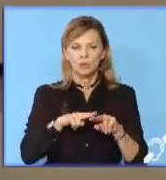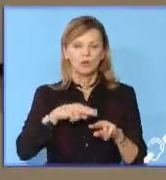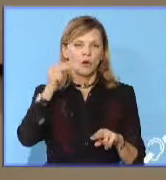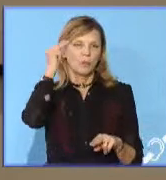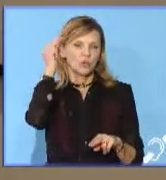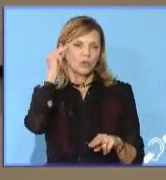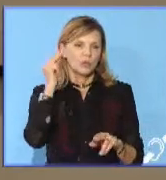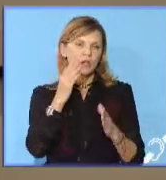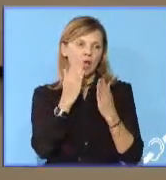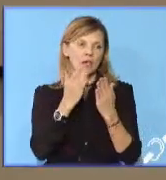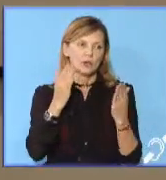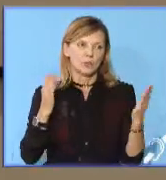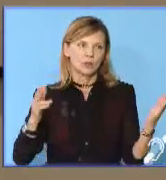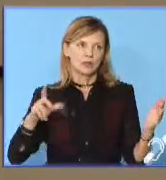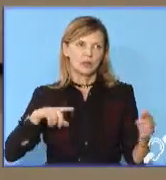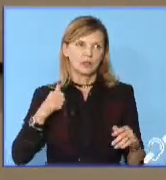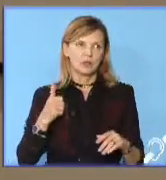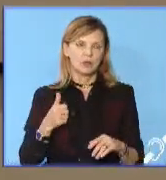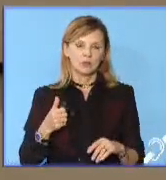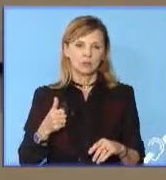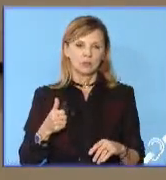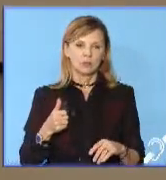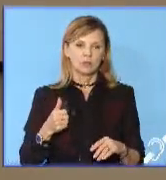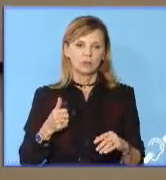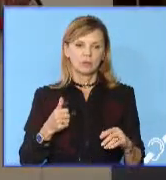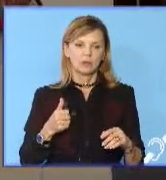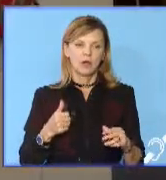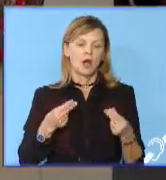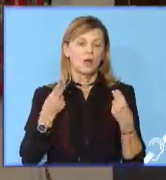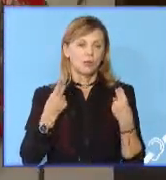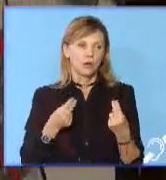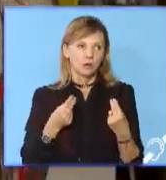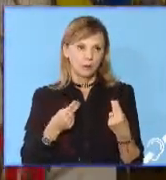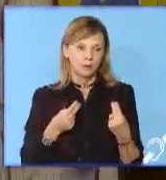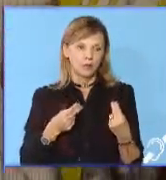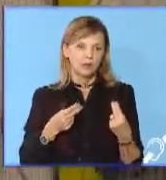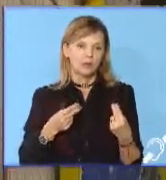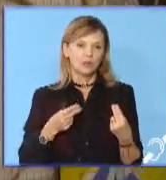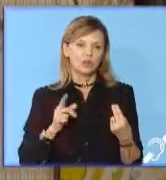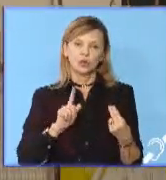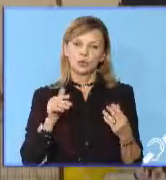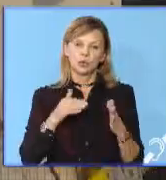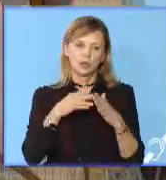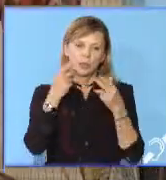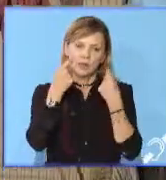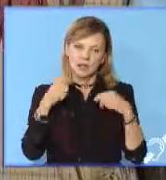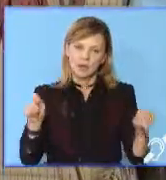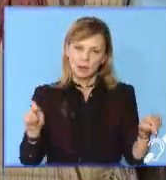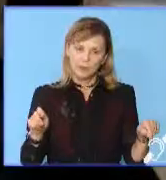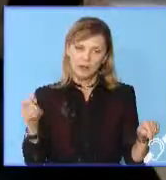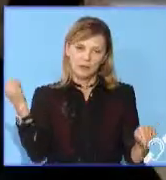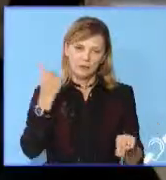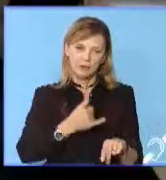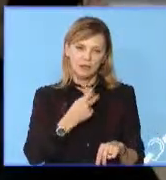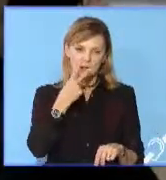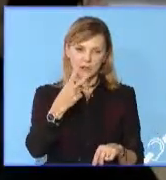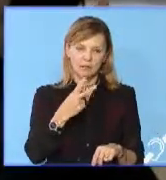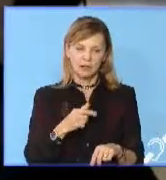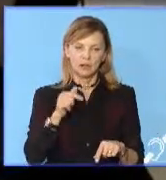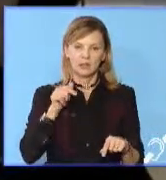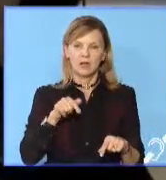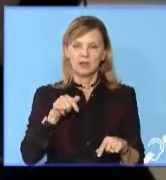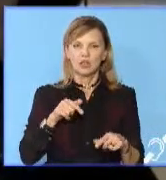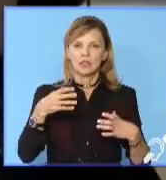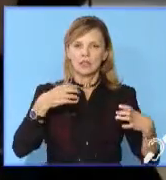expozițiile NAG sunt expoziții de înaltă ținută artistică și e păcat să le ratați, veniți să ne vedeți. Acest complex de